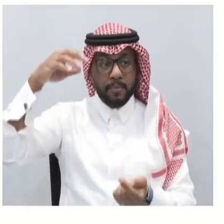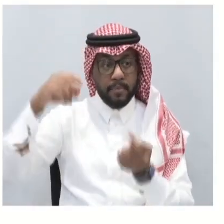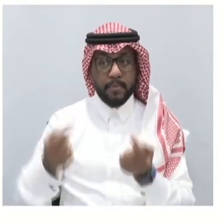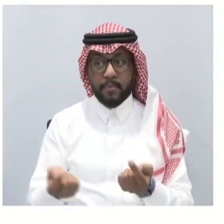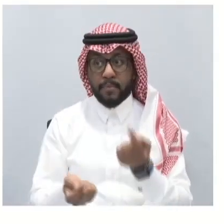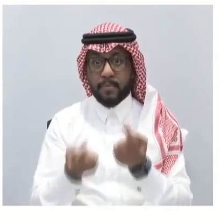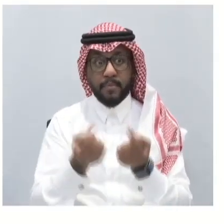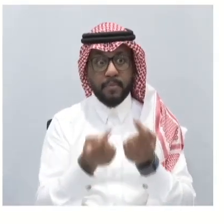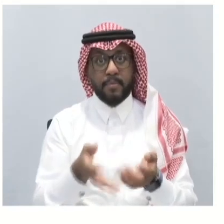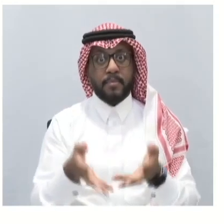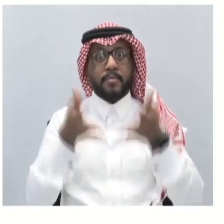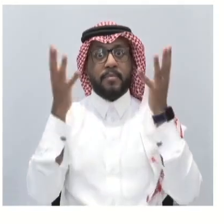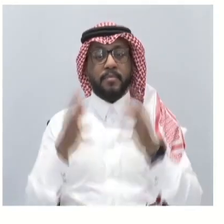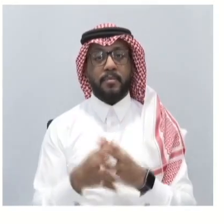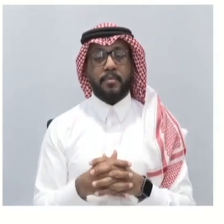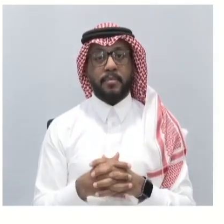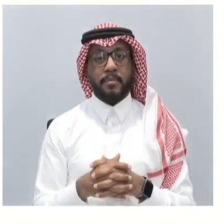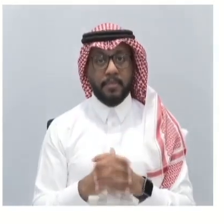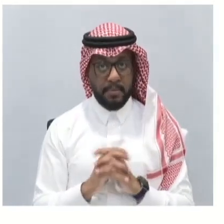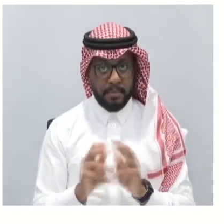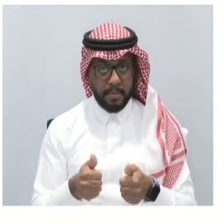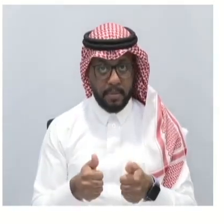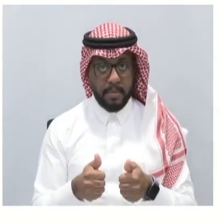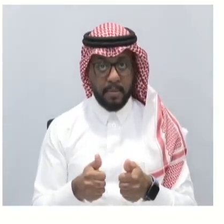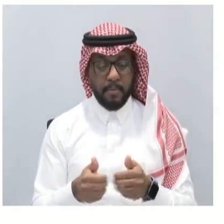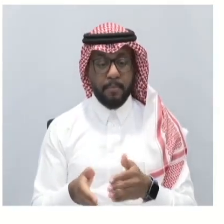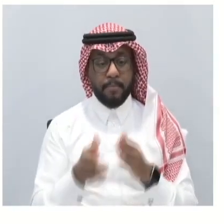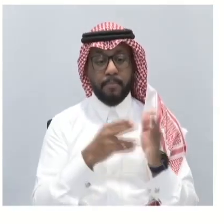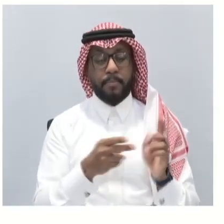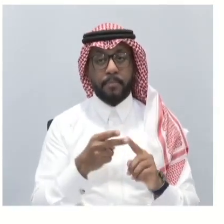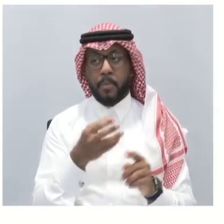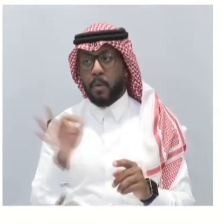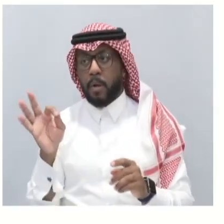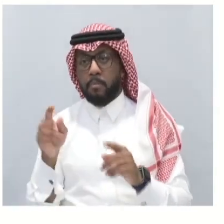عشان ايش يقدر ينمو اي